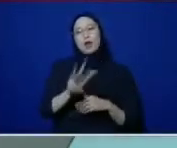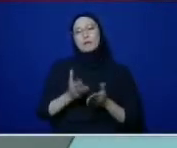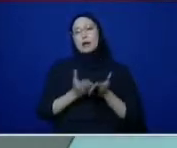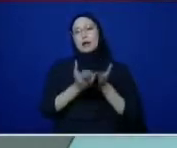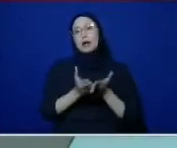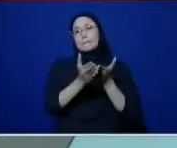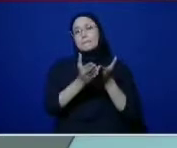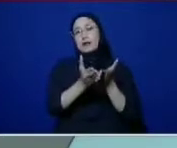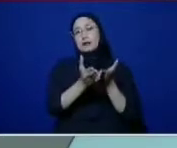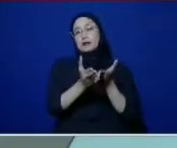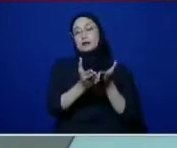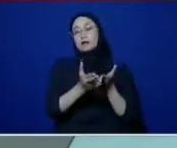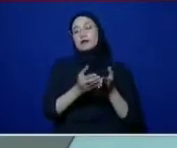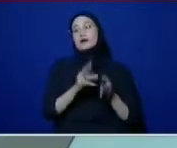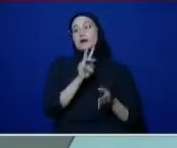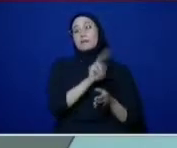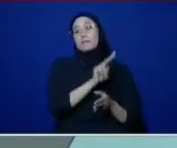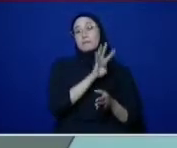telah kita